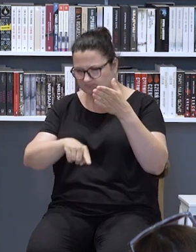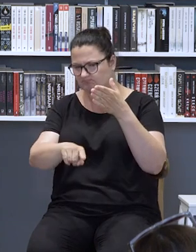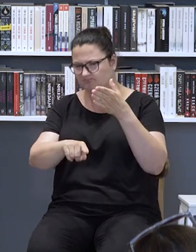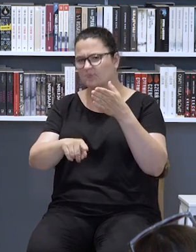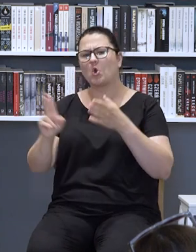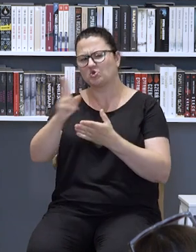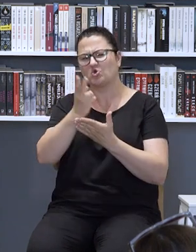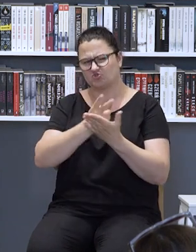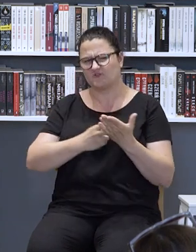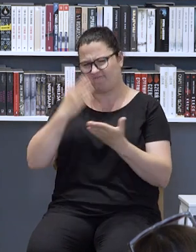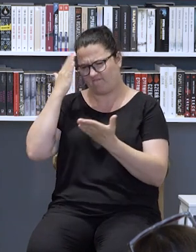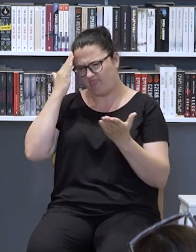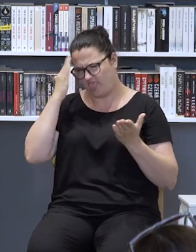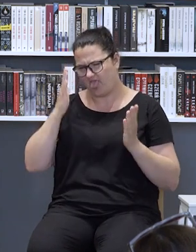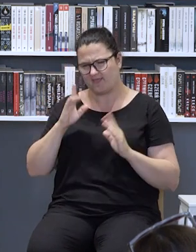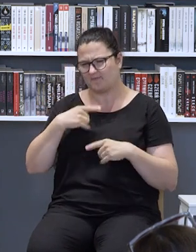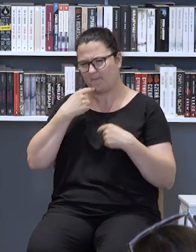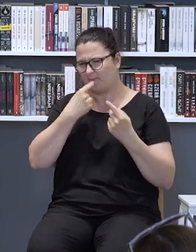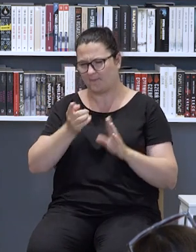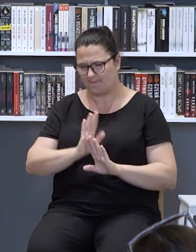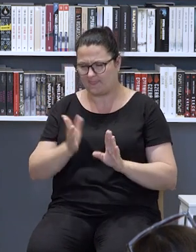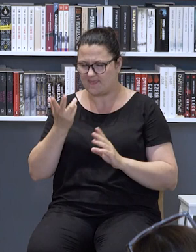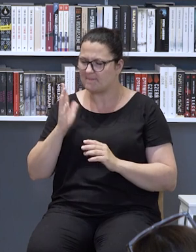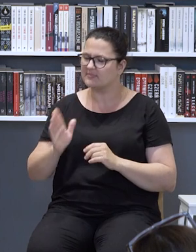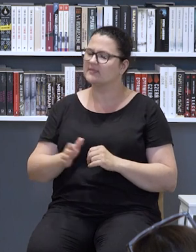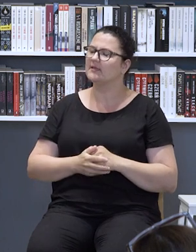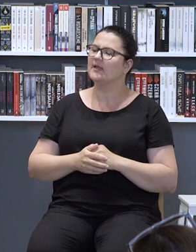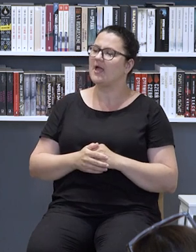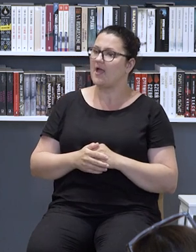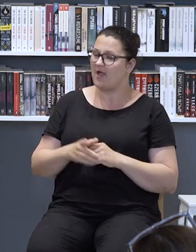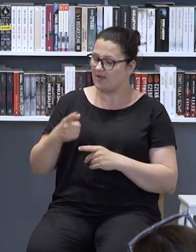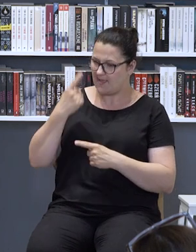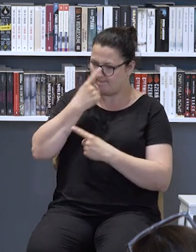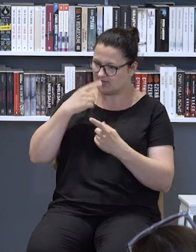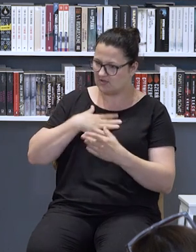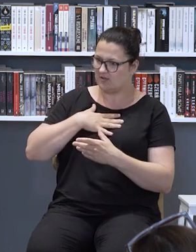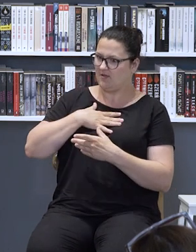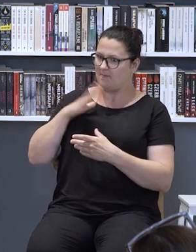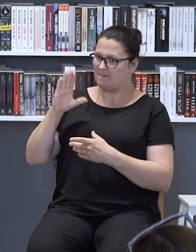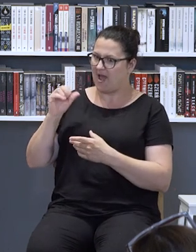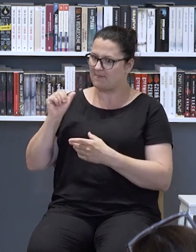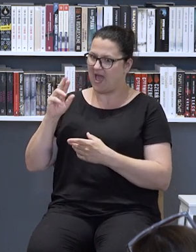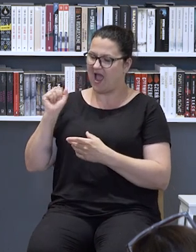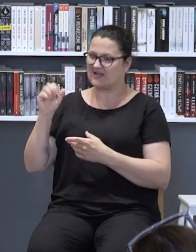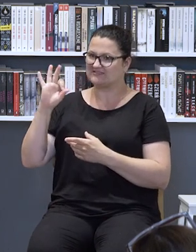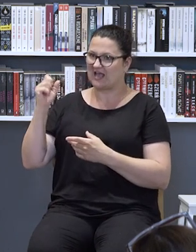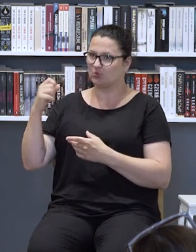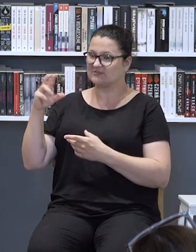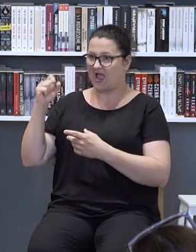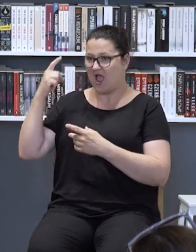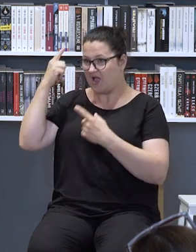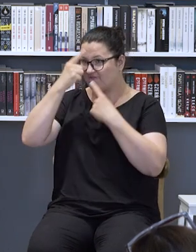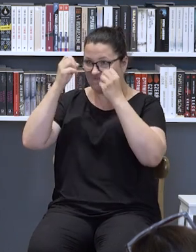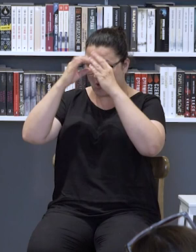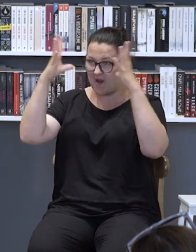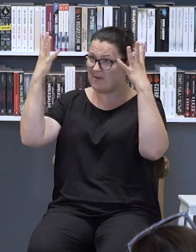wie, o co chodzi. I tak sobie myślę, Boże Święty, Barbara Sadurska ma tak mroczną wyobraźnię.